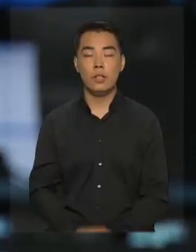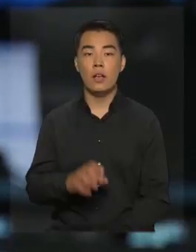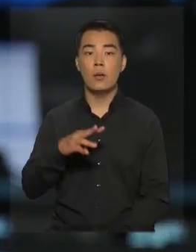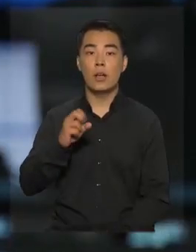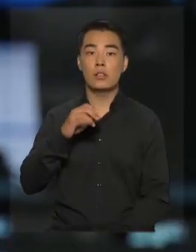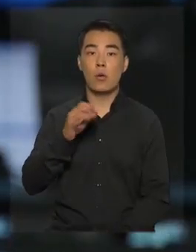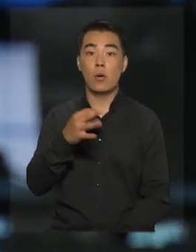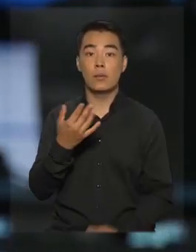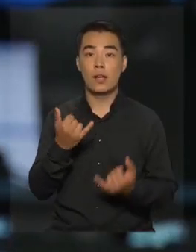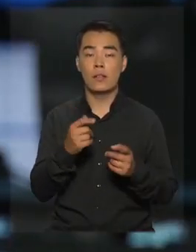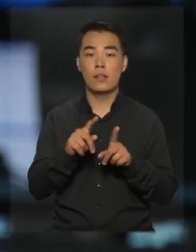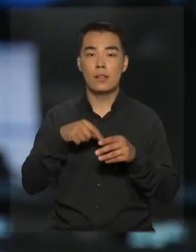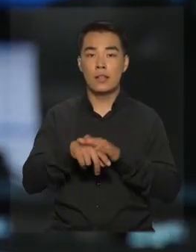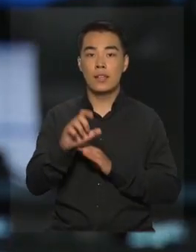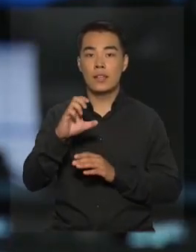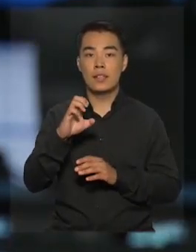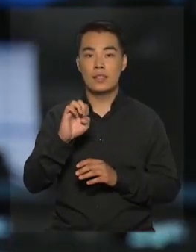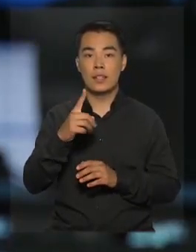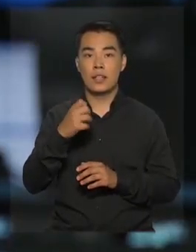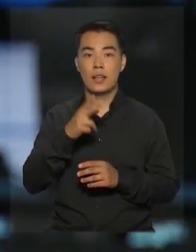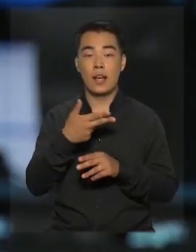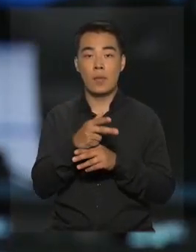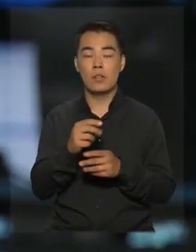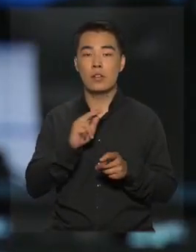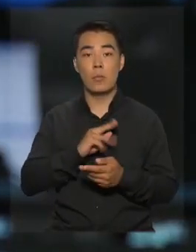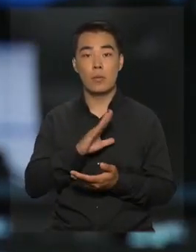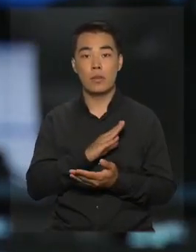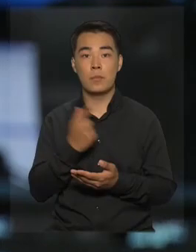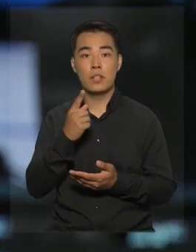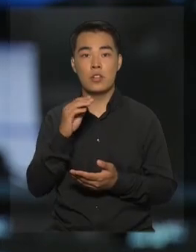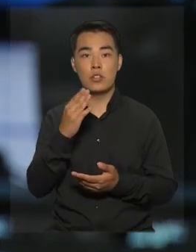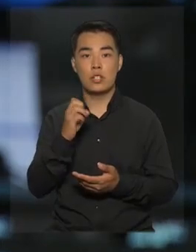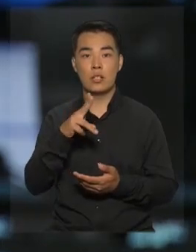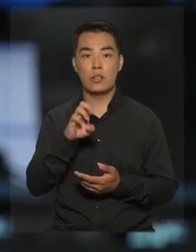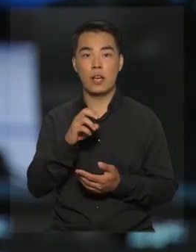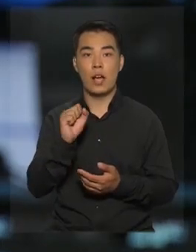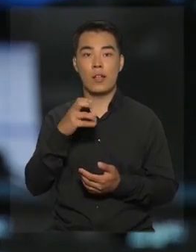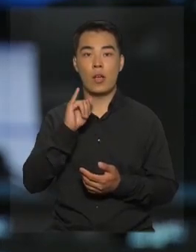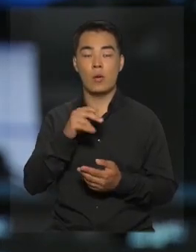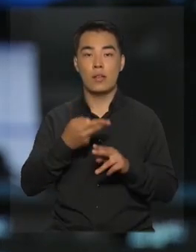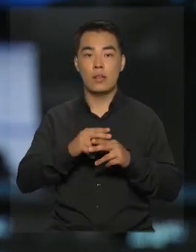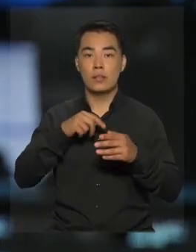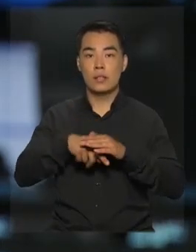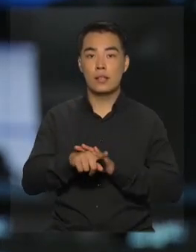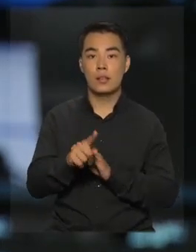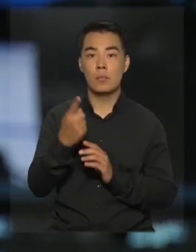Ал Маңғыстау облысында сергек камералары іске қосылды. Бірінші шілдеден бастап, Ақтау қаласы мен Мұнайлы